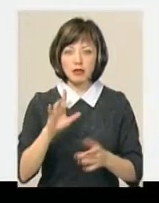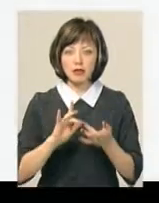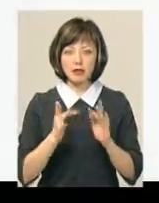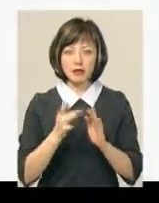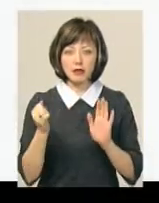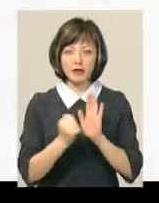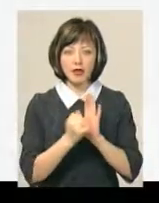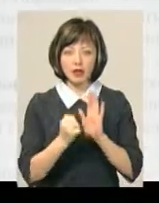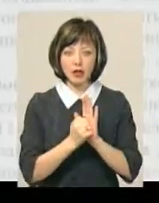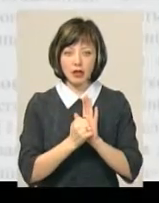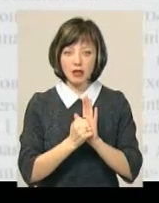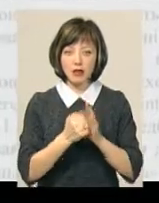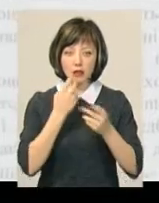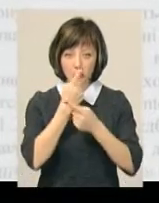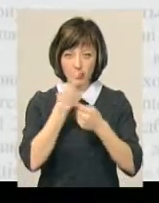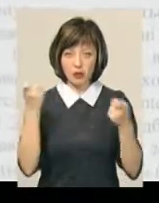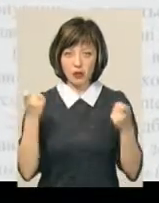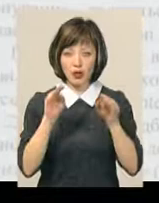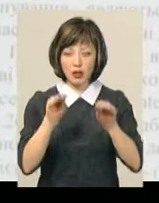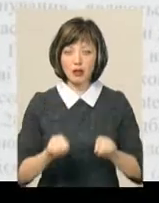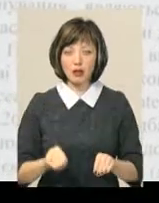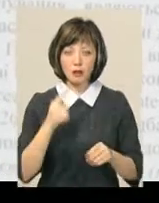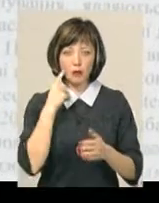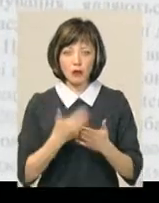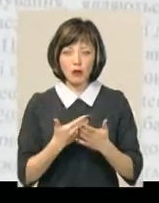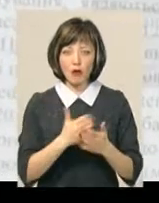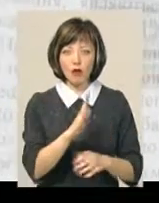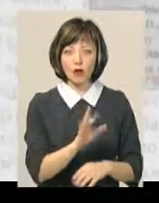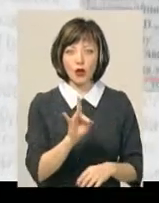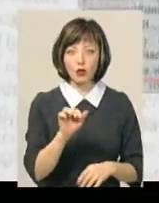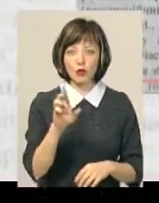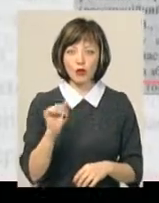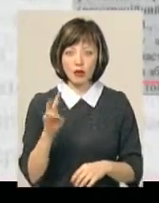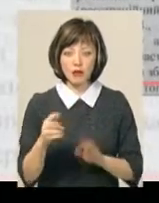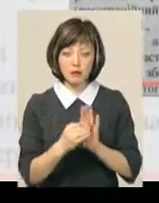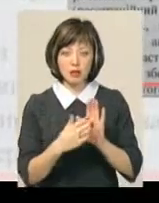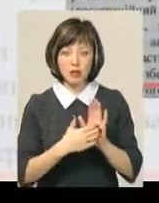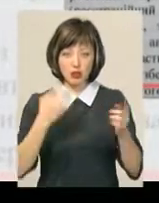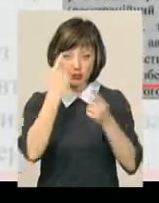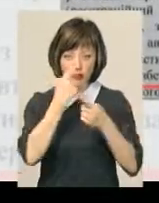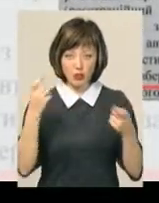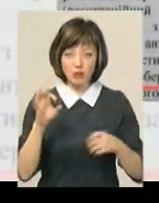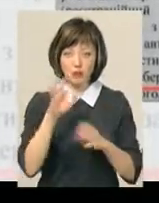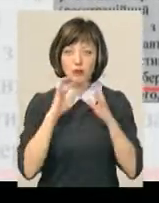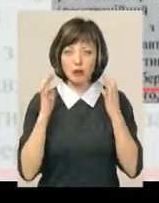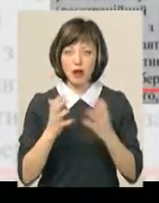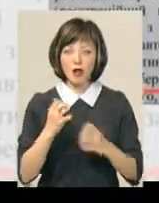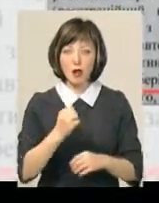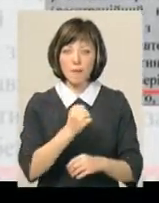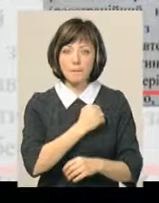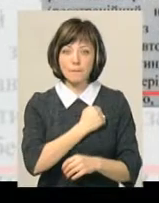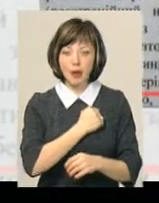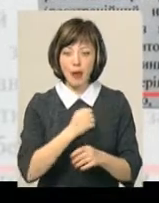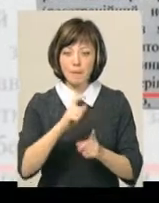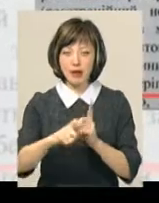інтернет-видання «Страна.UA» оприлюднило текст повідомлення про підозру Володимиру Рубану. У ньому і зазначена інформація щодо зберігання боєприпасів